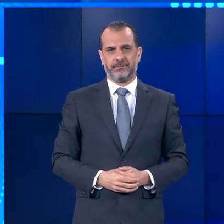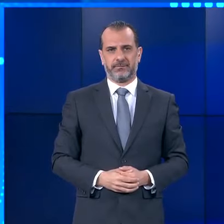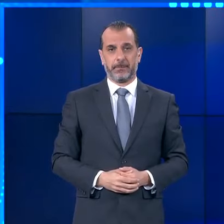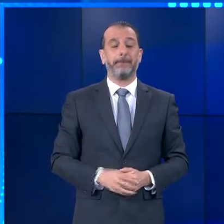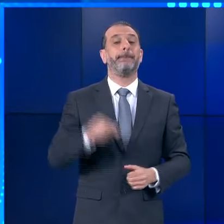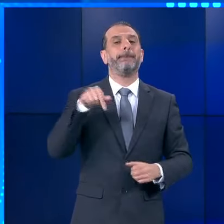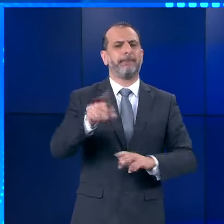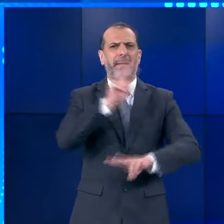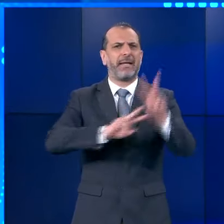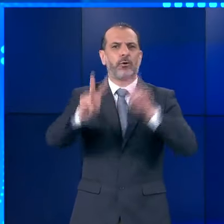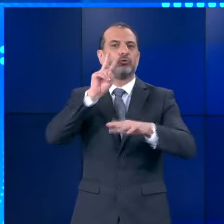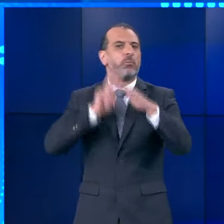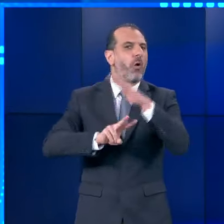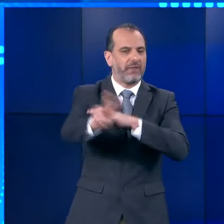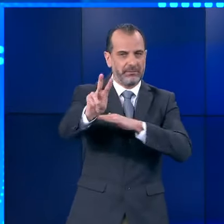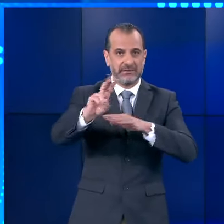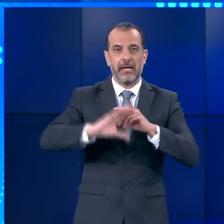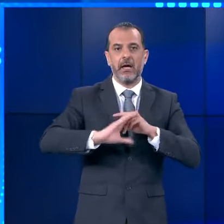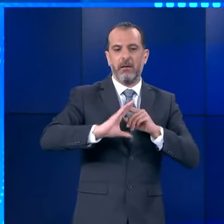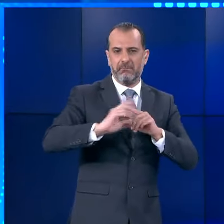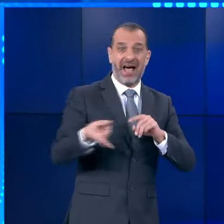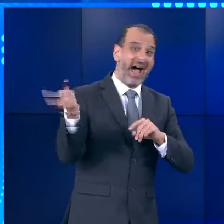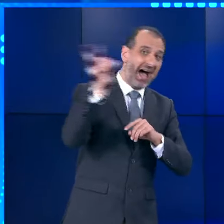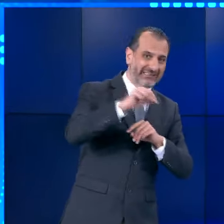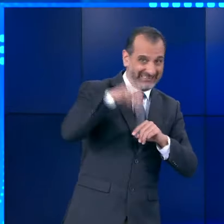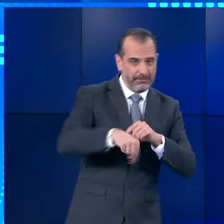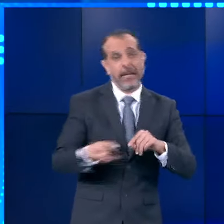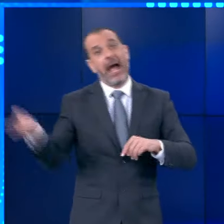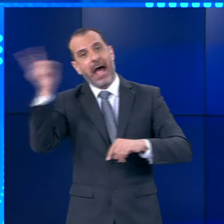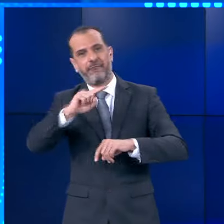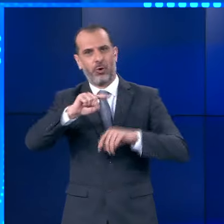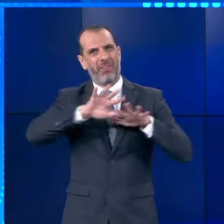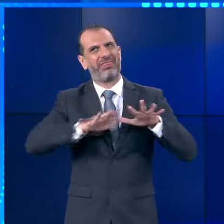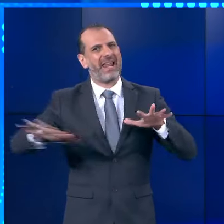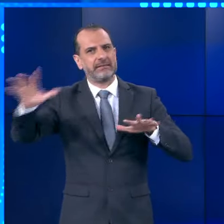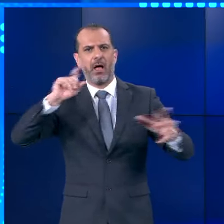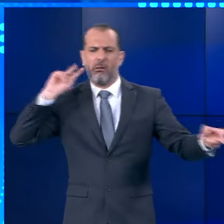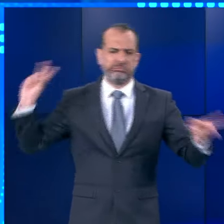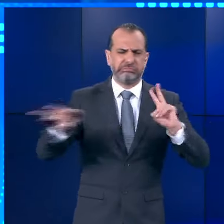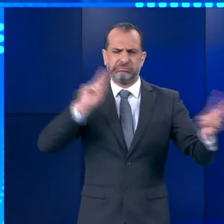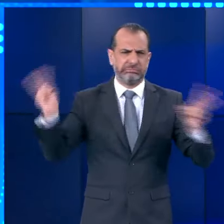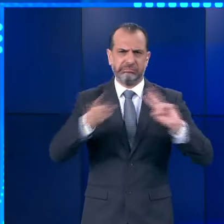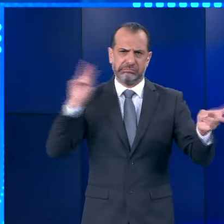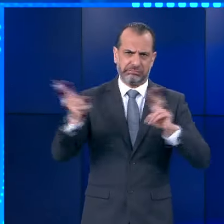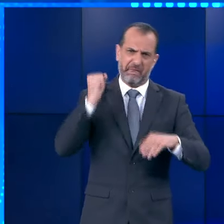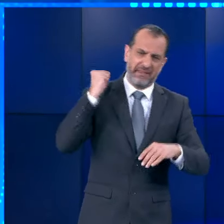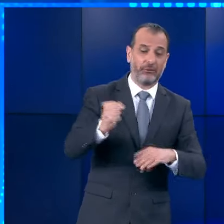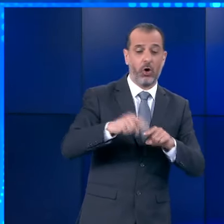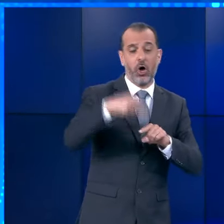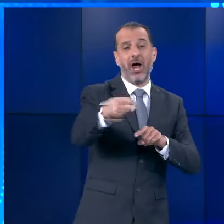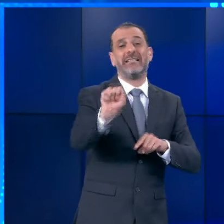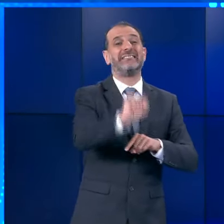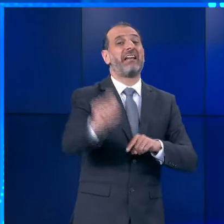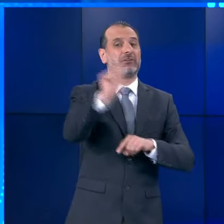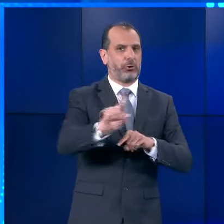Στα του καιρού τώρα, ισχυρό μελτέμι έως και 8 μποφόρ σαρώνει το Αιγαίο. Το Σαββατοκύριακο όμως έρχεται δύσκολος